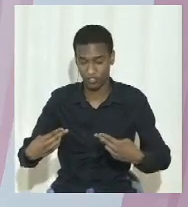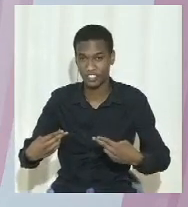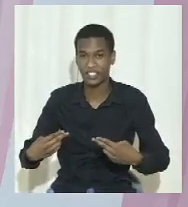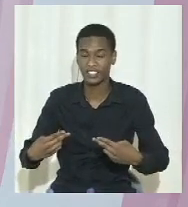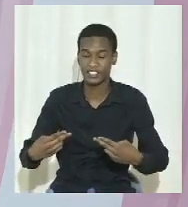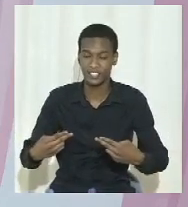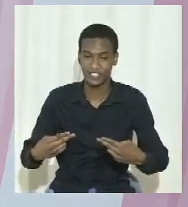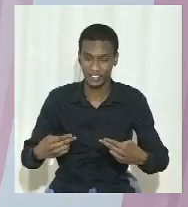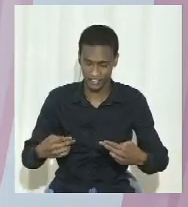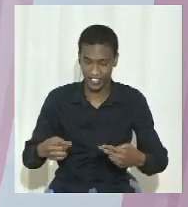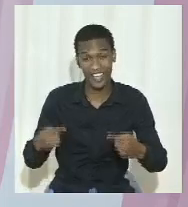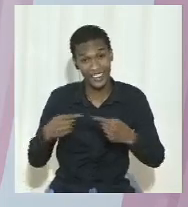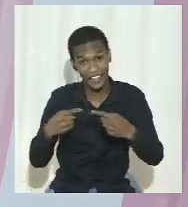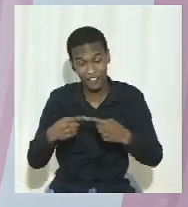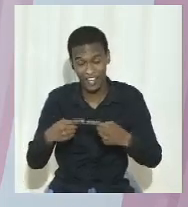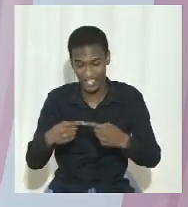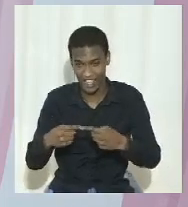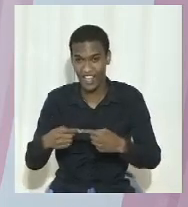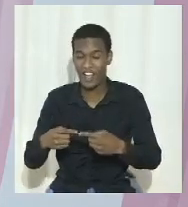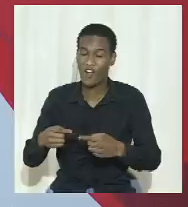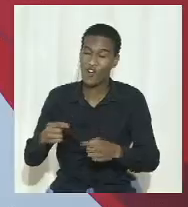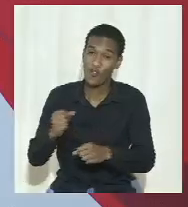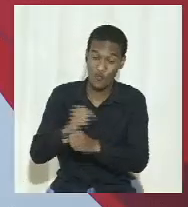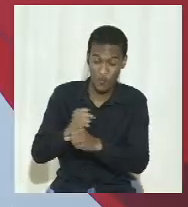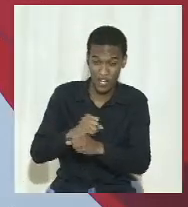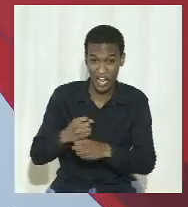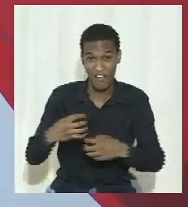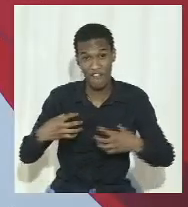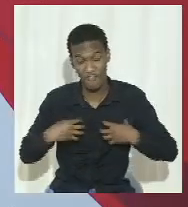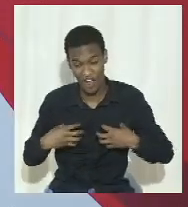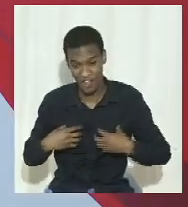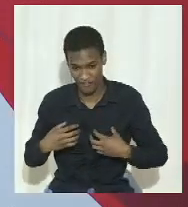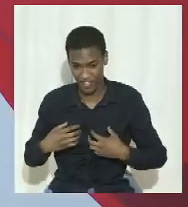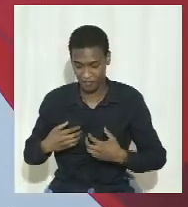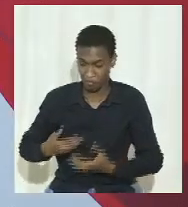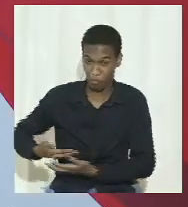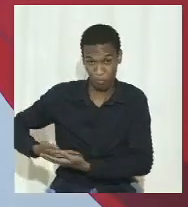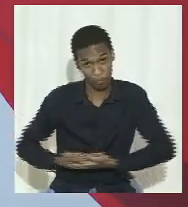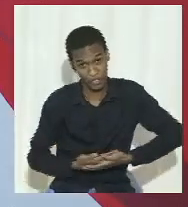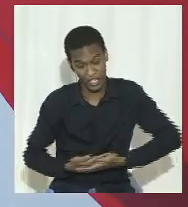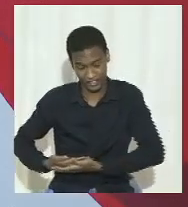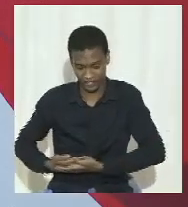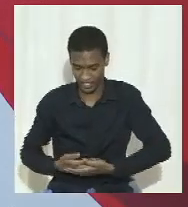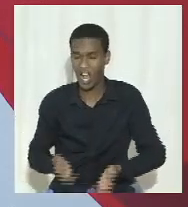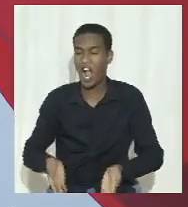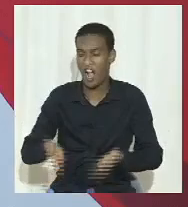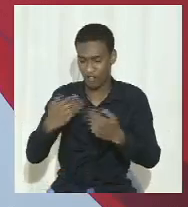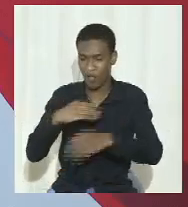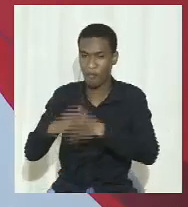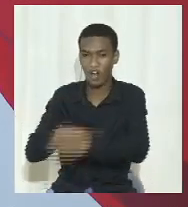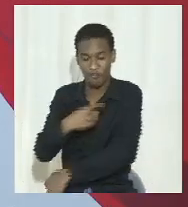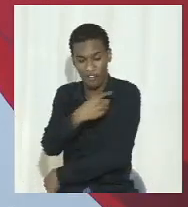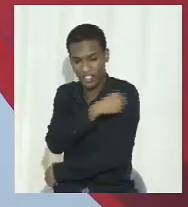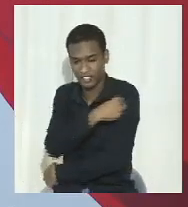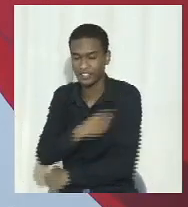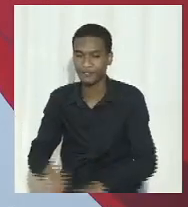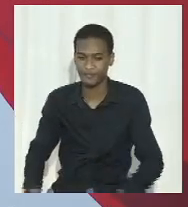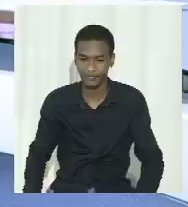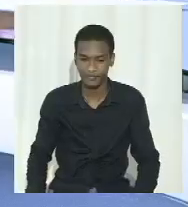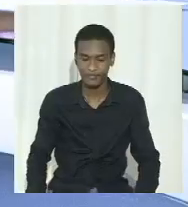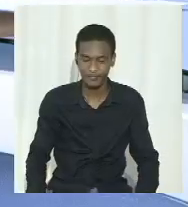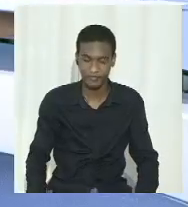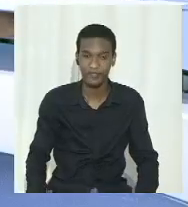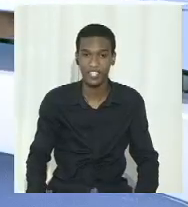dia afaka manao ilay vaksiny. Raha ny fantatra, izara andihan'ny mahamaro ny fanaovana an'izay vaksiny